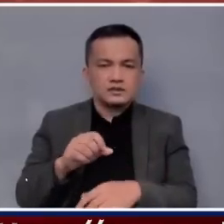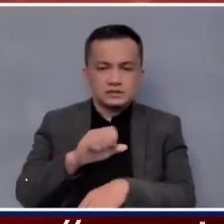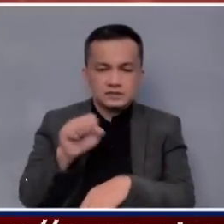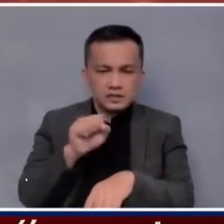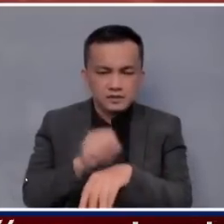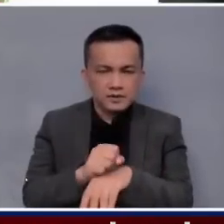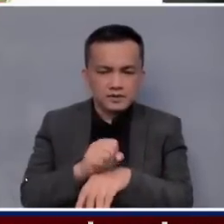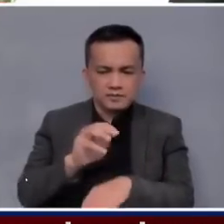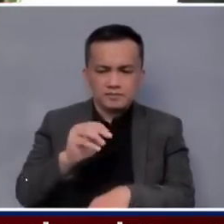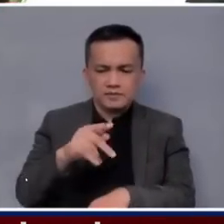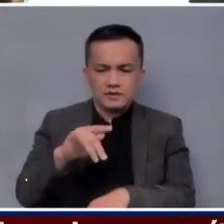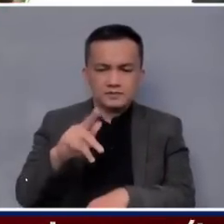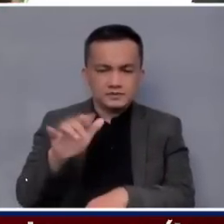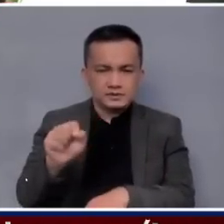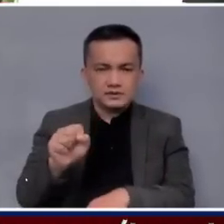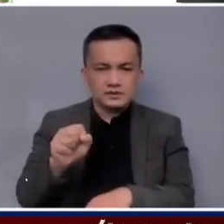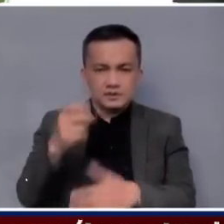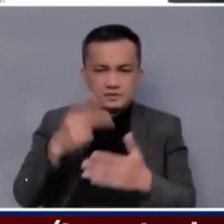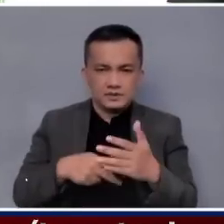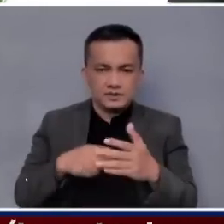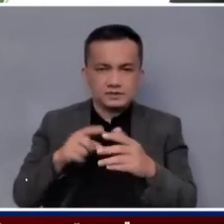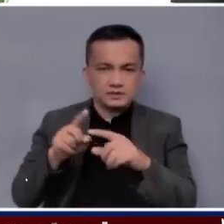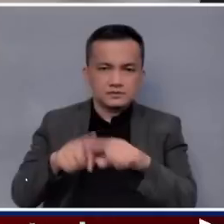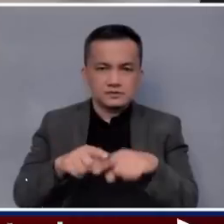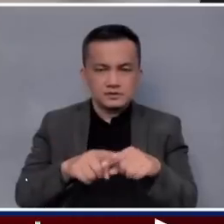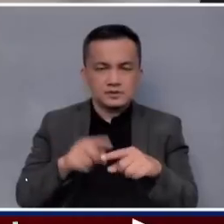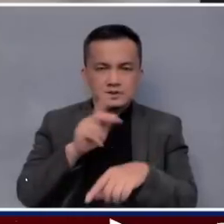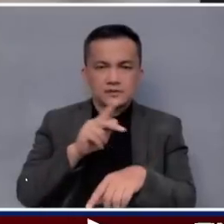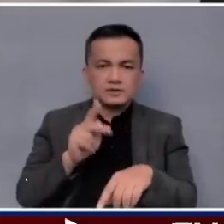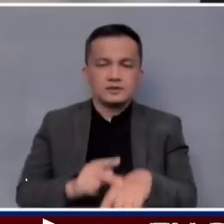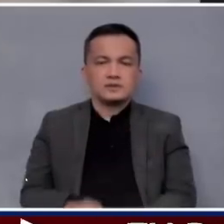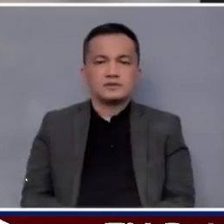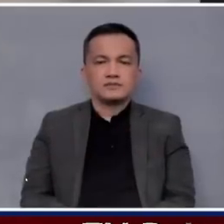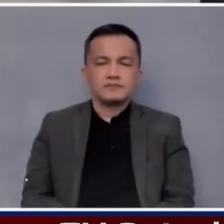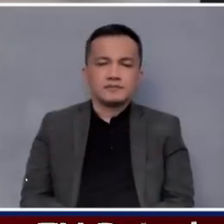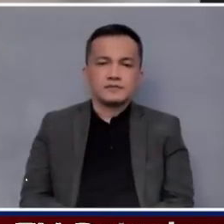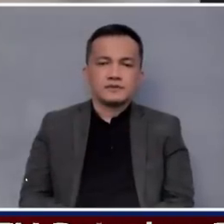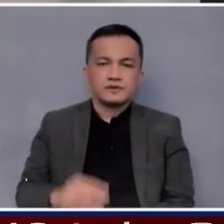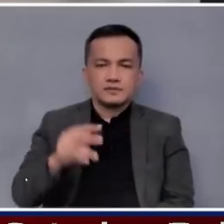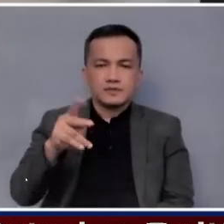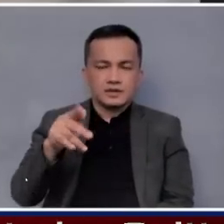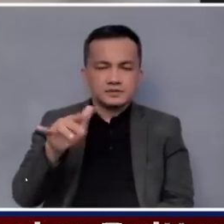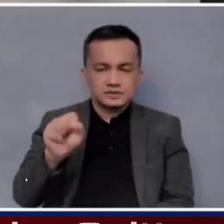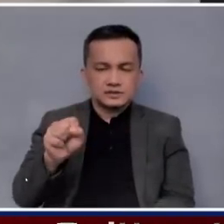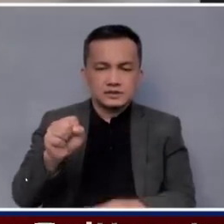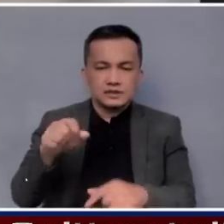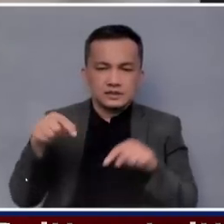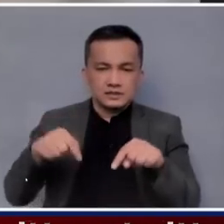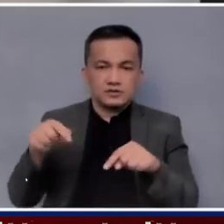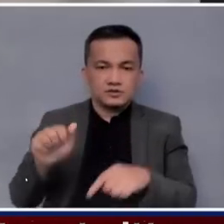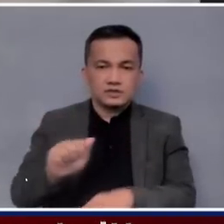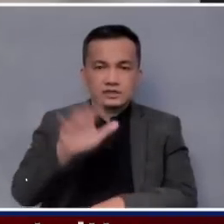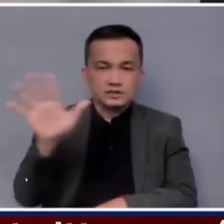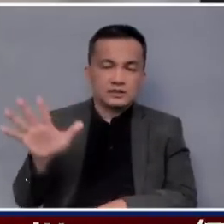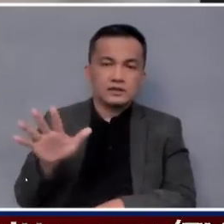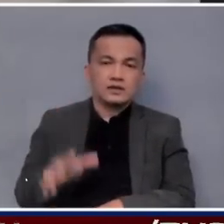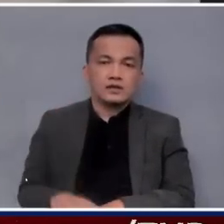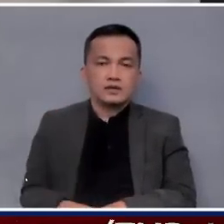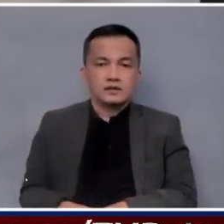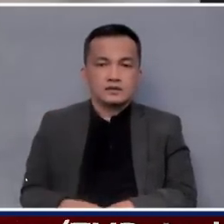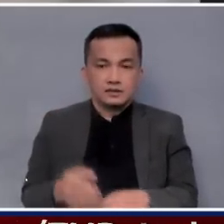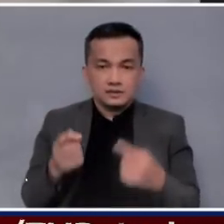MOPS ang basehan ng presyuhan naman sa Pilipinas. Yung MOPS is being traded dito sa Asia. Nagkataon naman po na